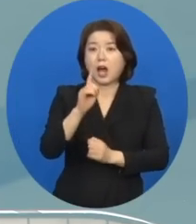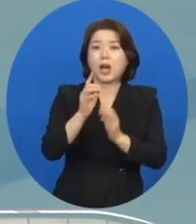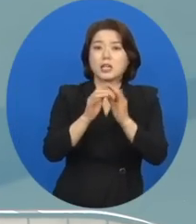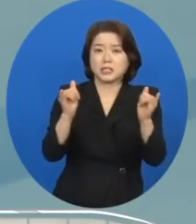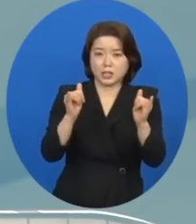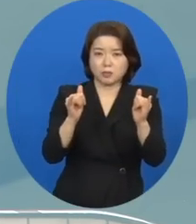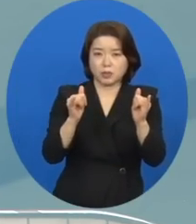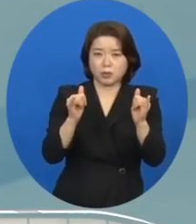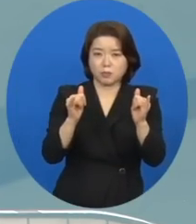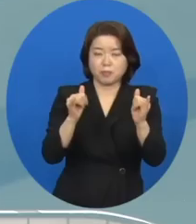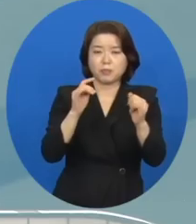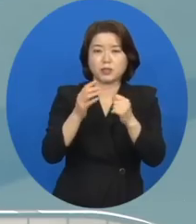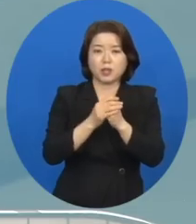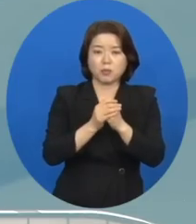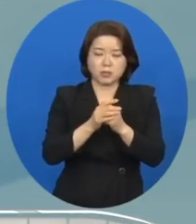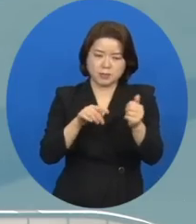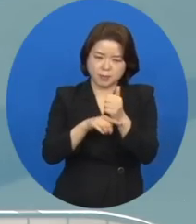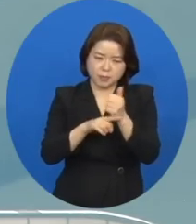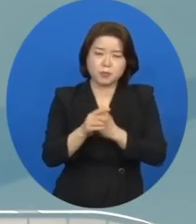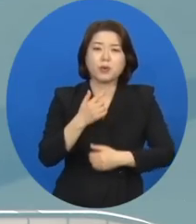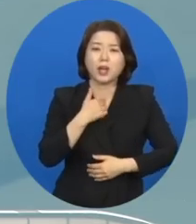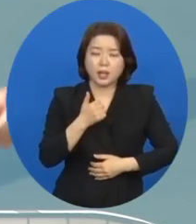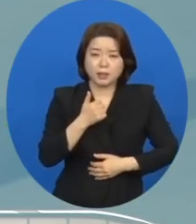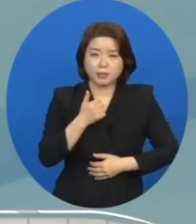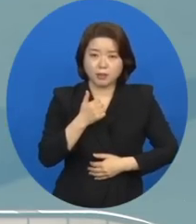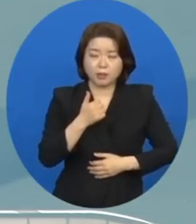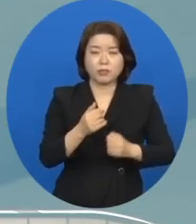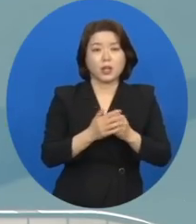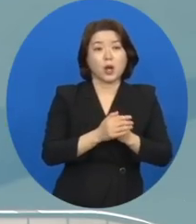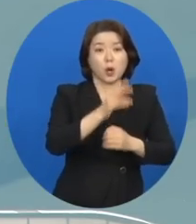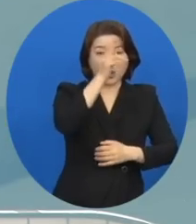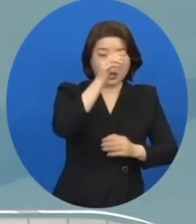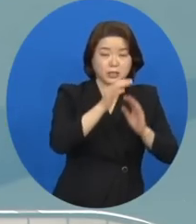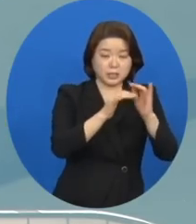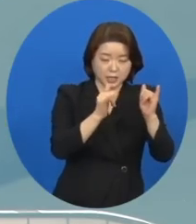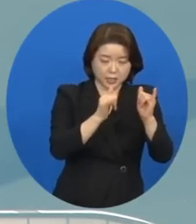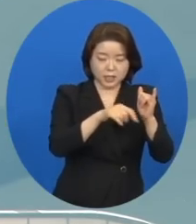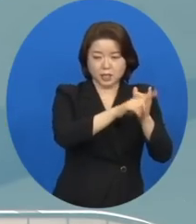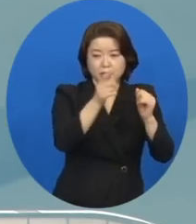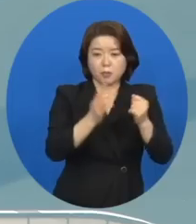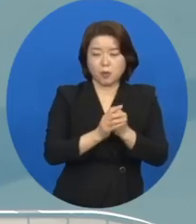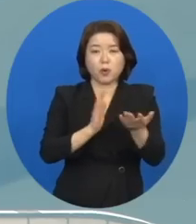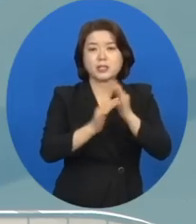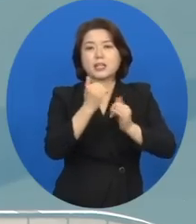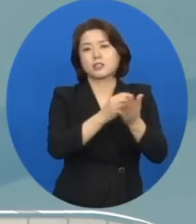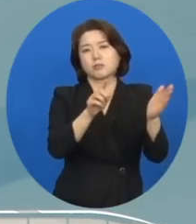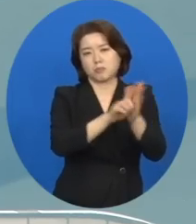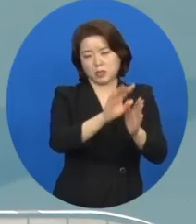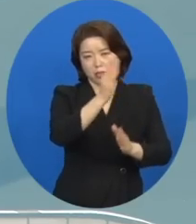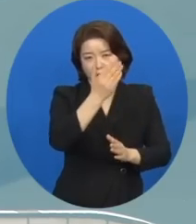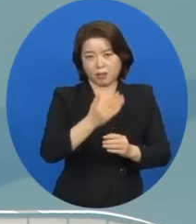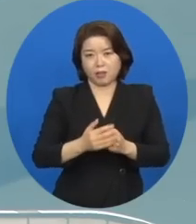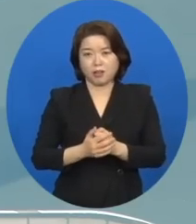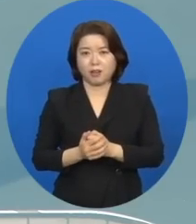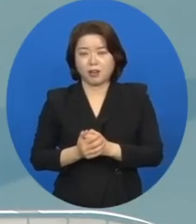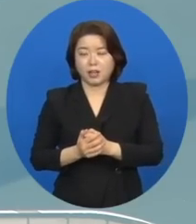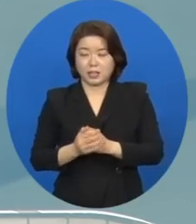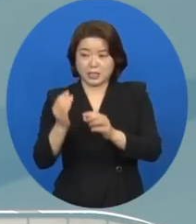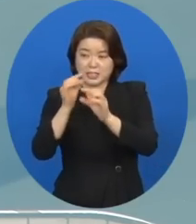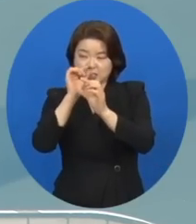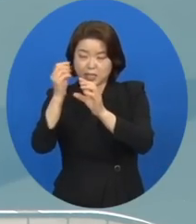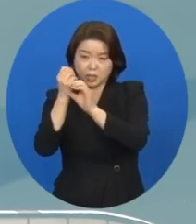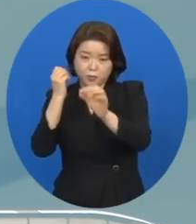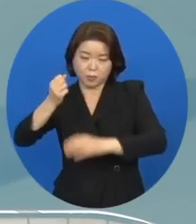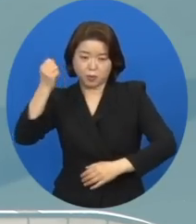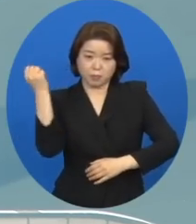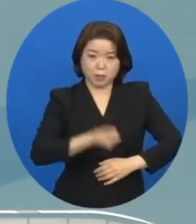그 공안들이 예수님을 믿게 되어 동역자가 되고 또한 창끝으로 선교사를 죽였던 아우카족이 예수님을